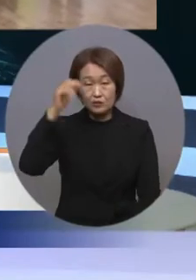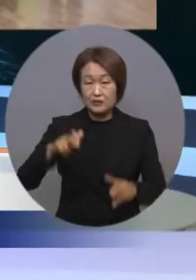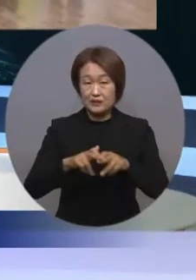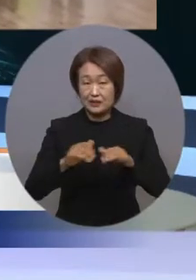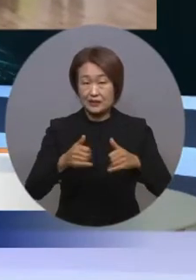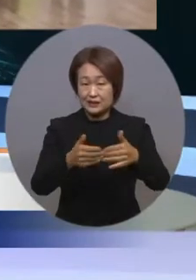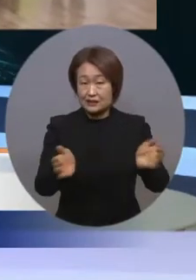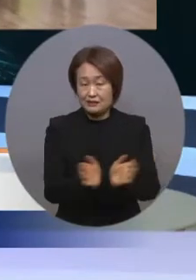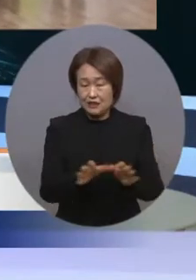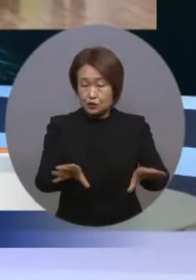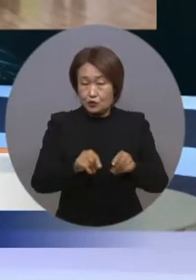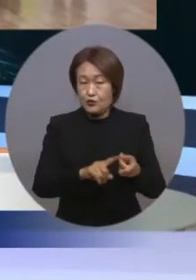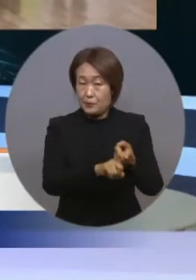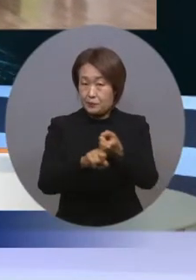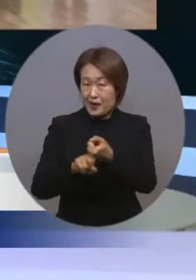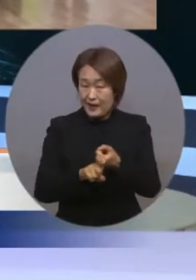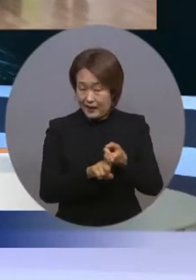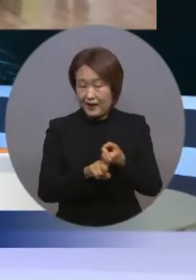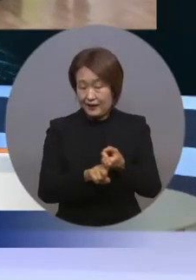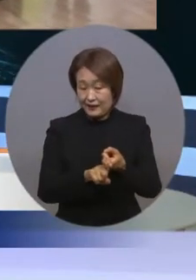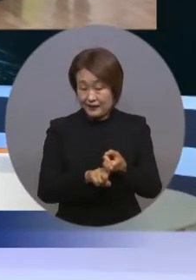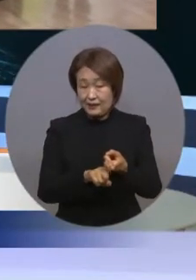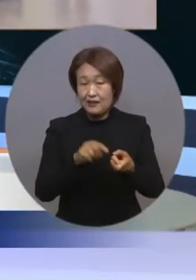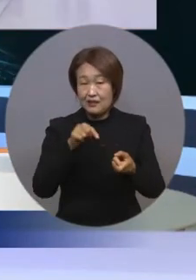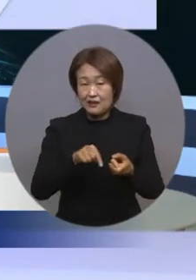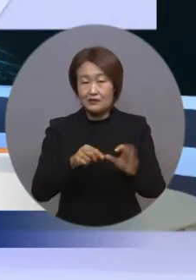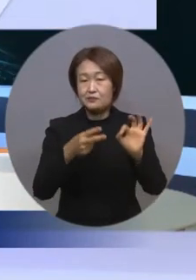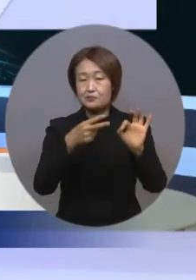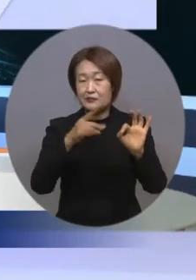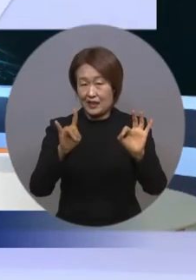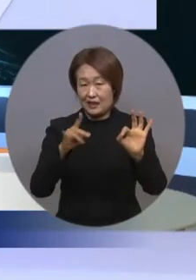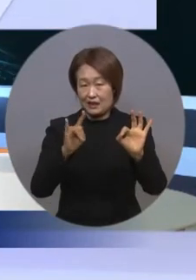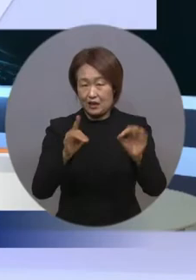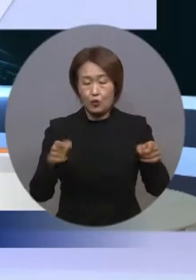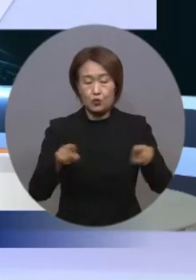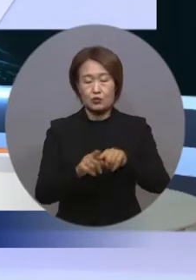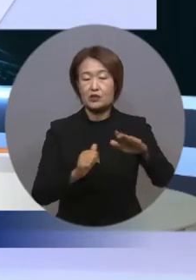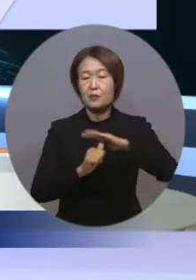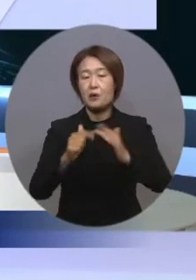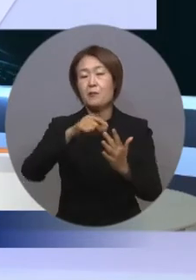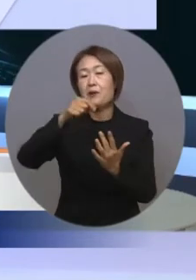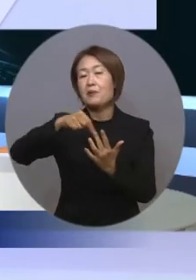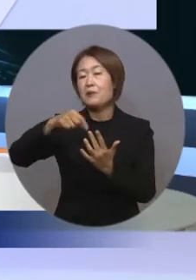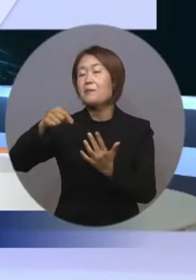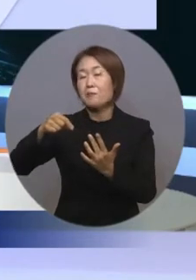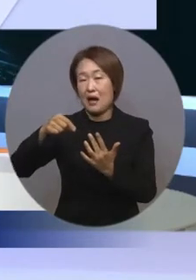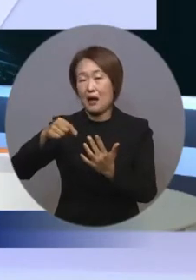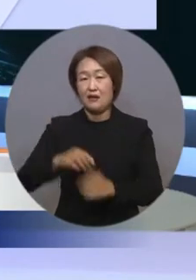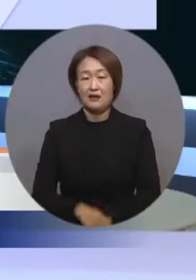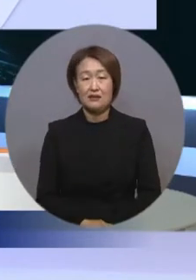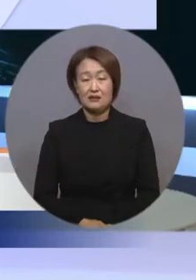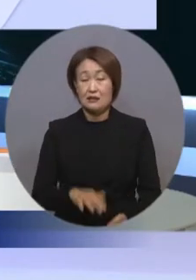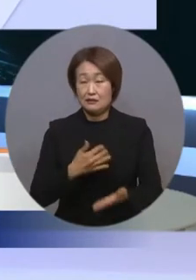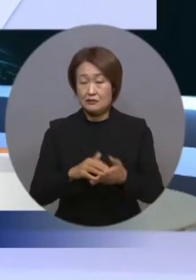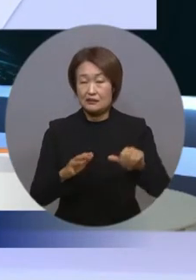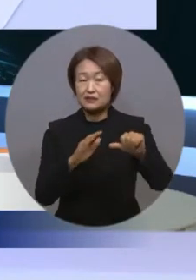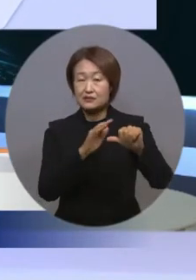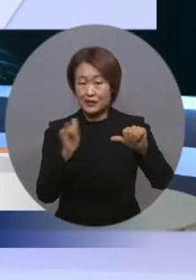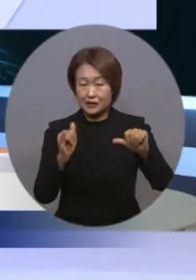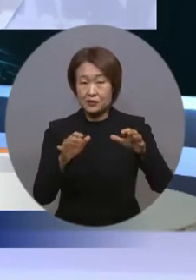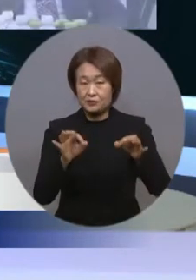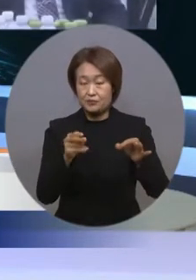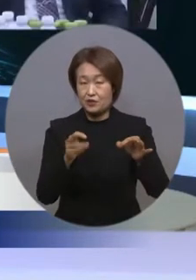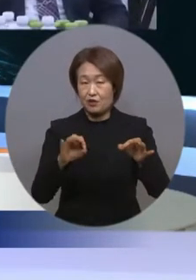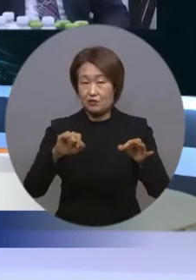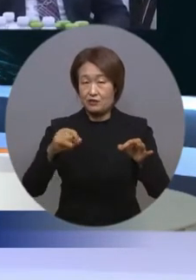한국장애인단체 총연맹의 제10대 공동대표단이 새롭게 선출됐습니다. 총 5명으로 꾸려졌으며 김영일